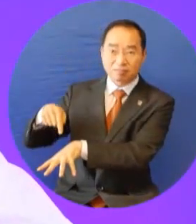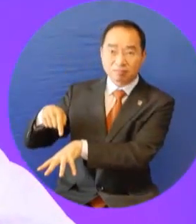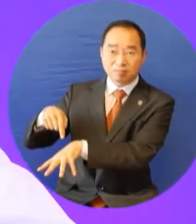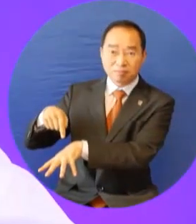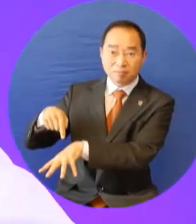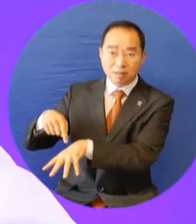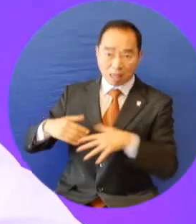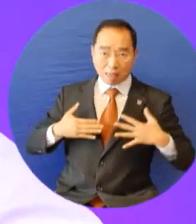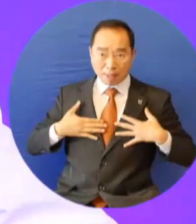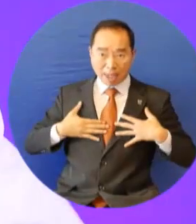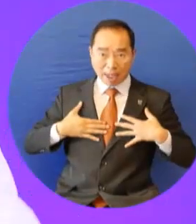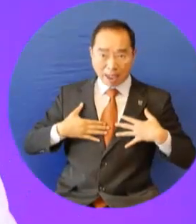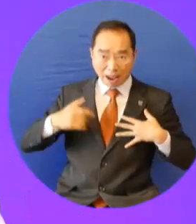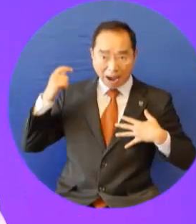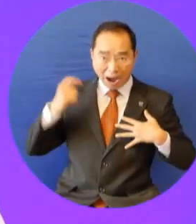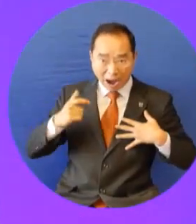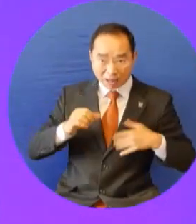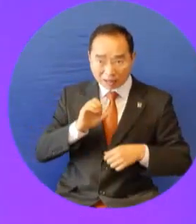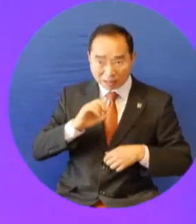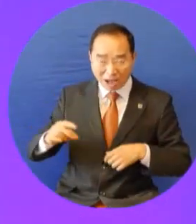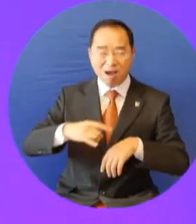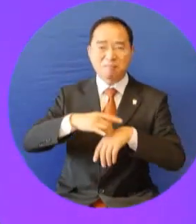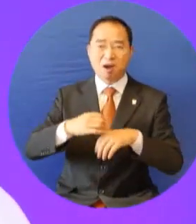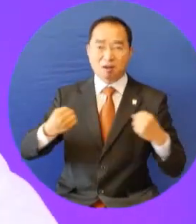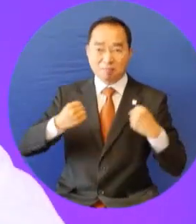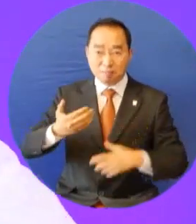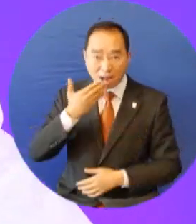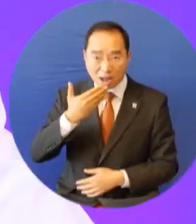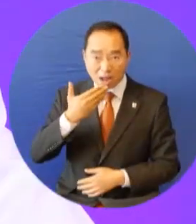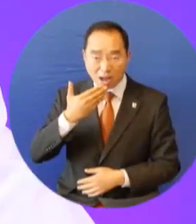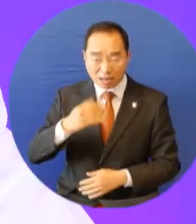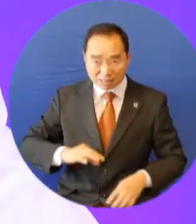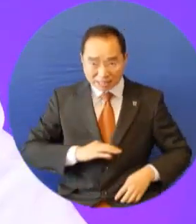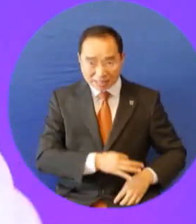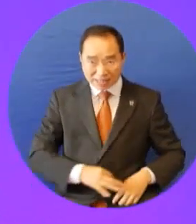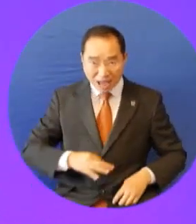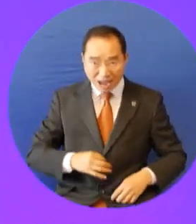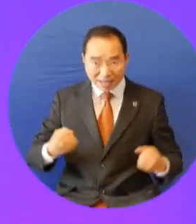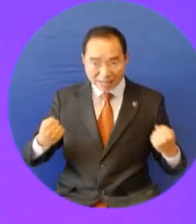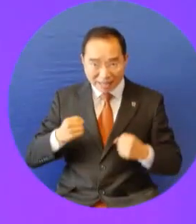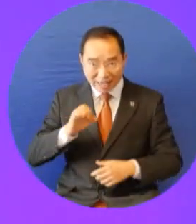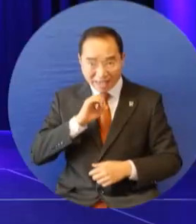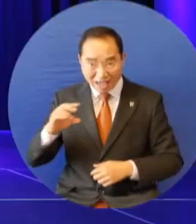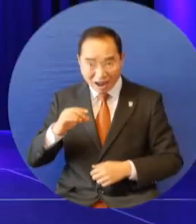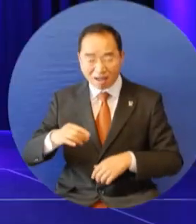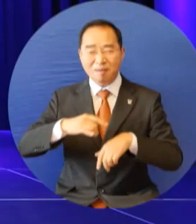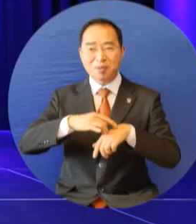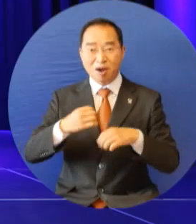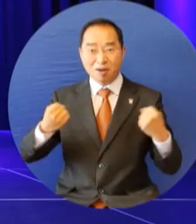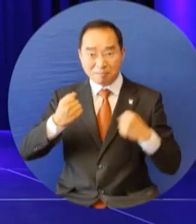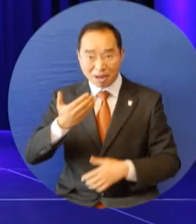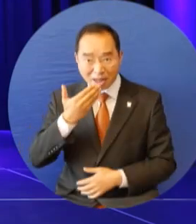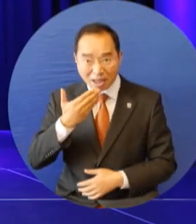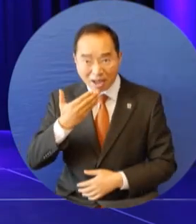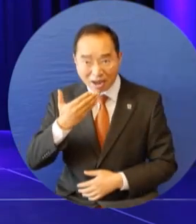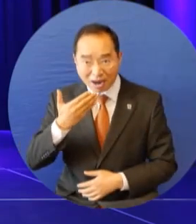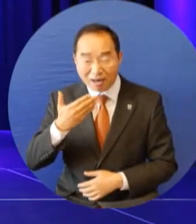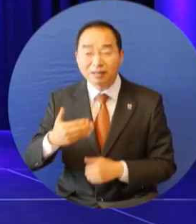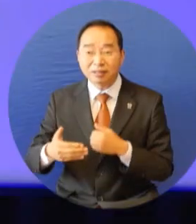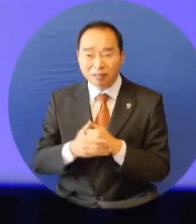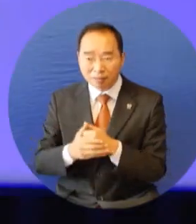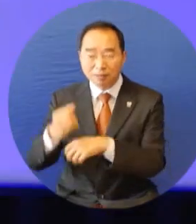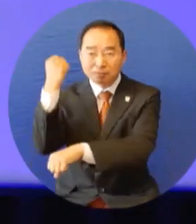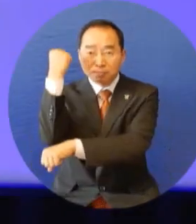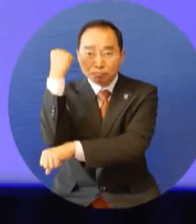폐가 튼튼해야 뼈가 튼튼해. 장이 튼튼해야 뼈가 튼튼해. 뿌리는 그 근원을 이야기하는 거기